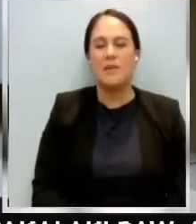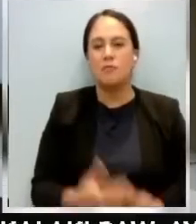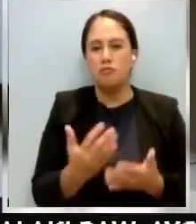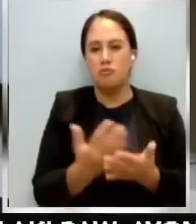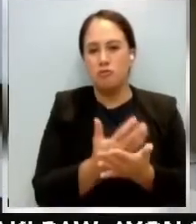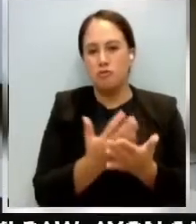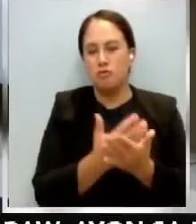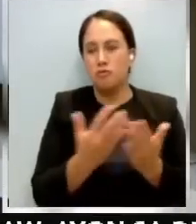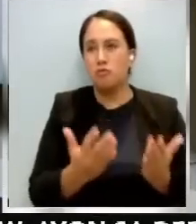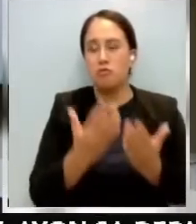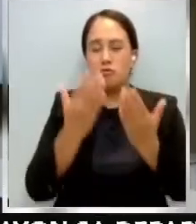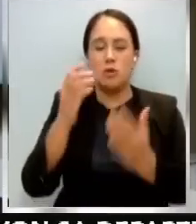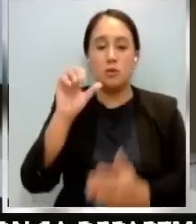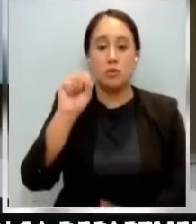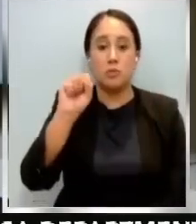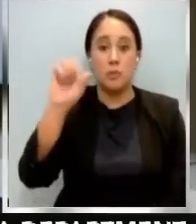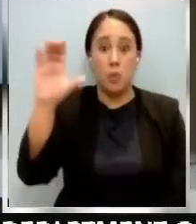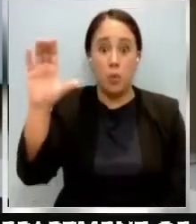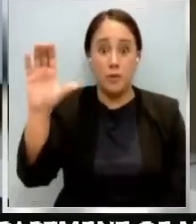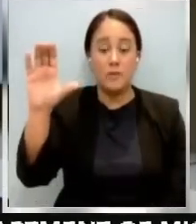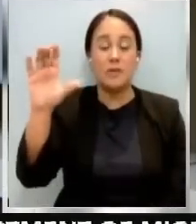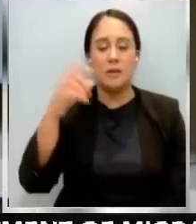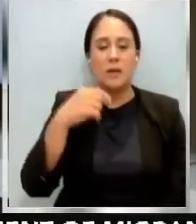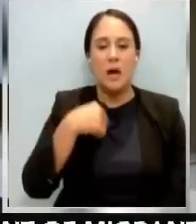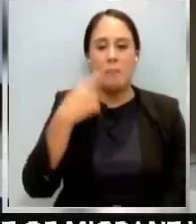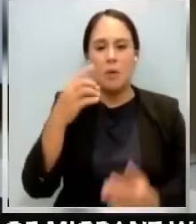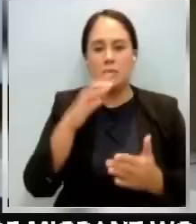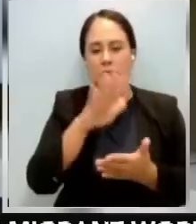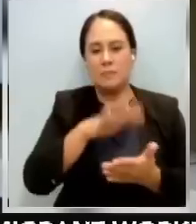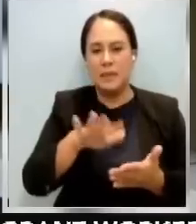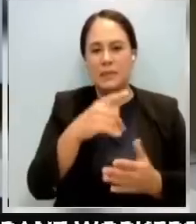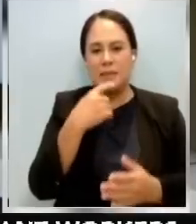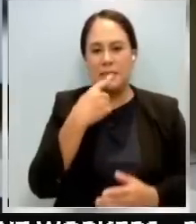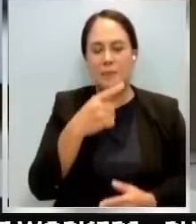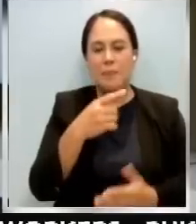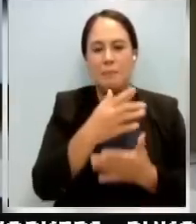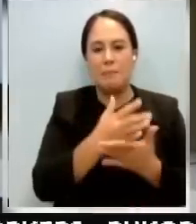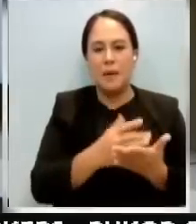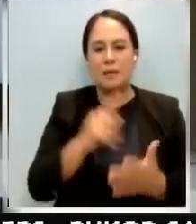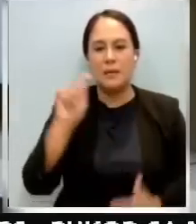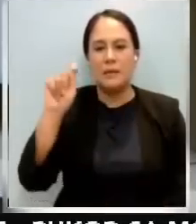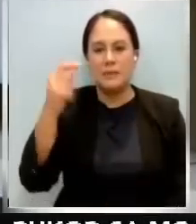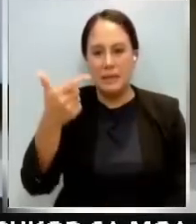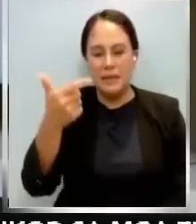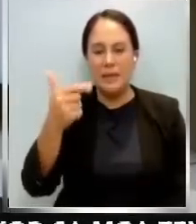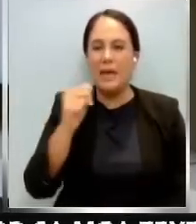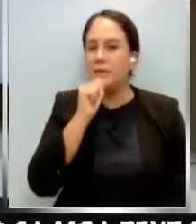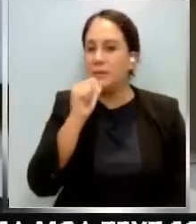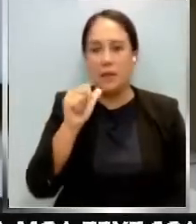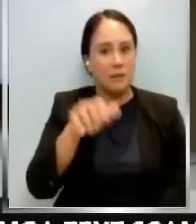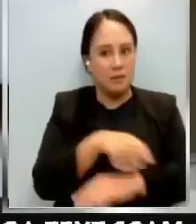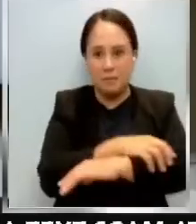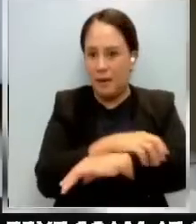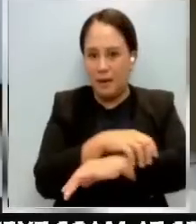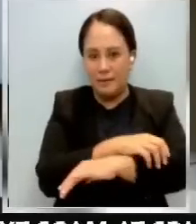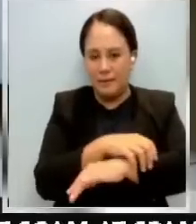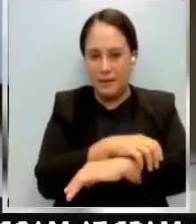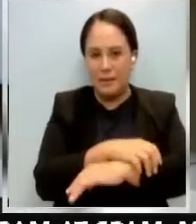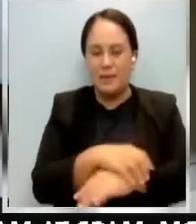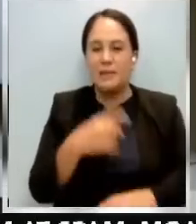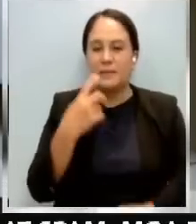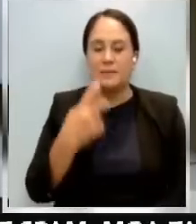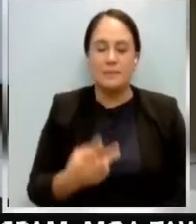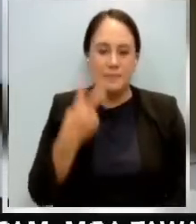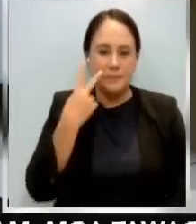Suprema kaugnay ng mga lugar na idiniklara ng Korte na bahagi ng Taguig at hindi ng Makati. Yan ang sanipuwersang tinutukan ni